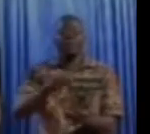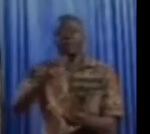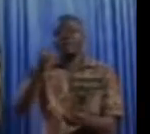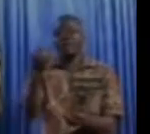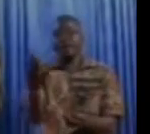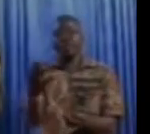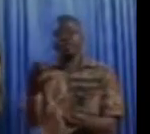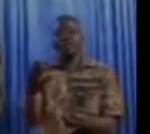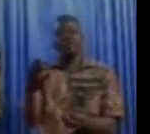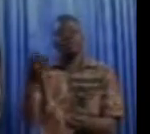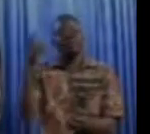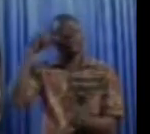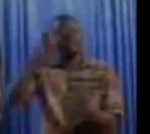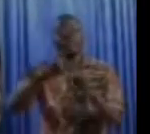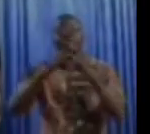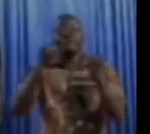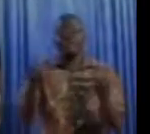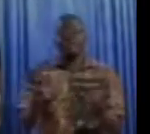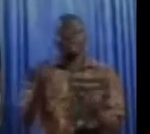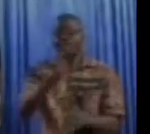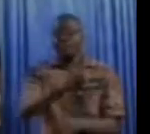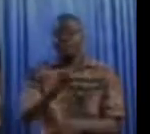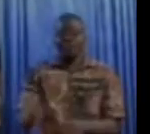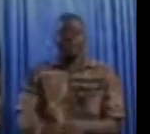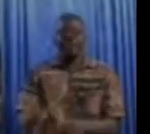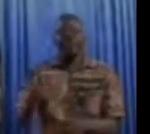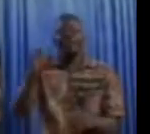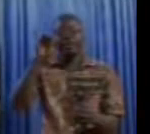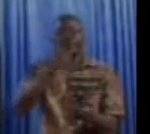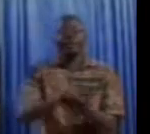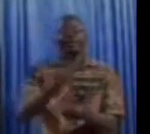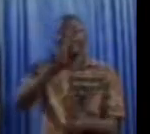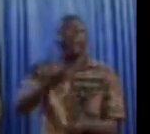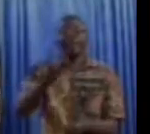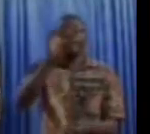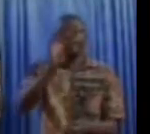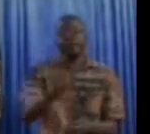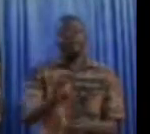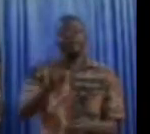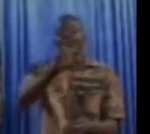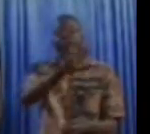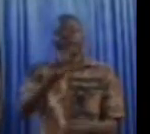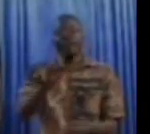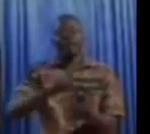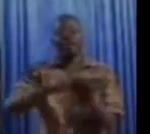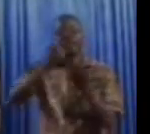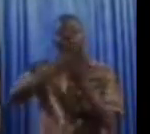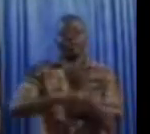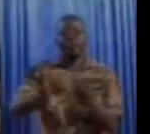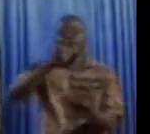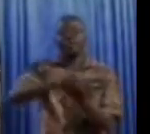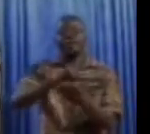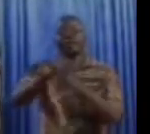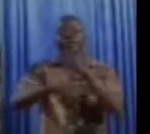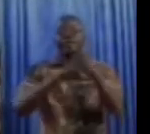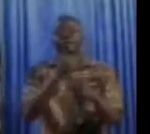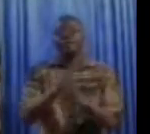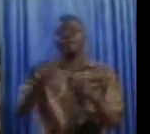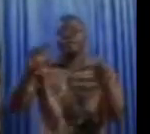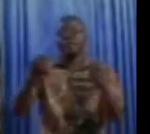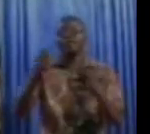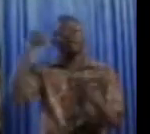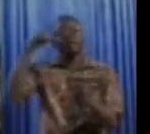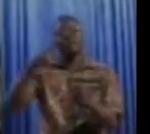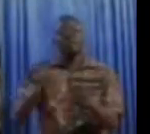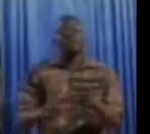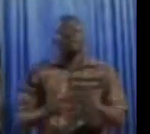La foire internationale du livre de Ouagadougou, c'est du 26 au 30 novembre prochain. Cette année, l'accent est mis sur l'édition et